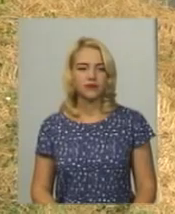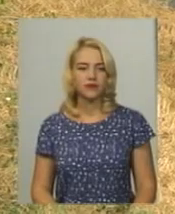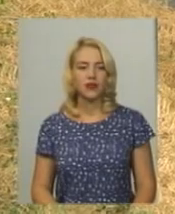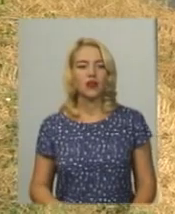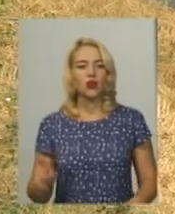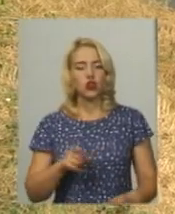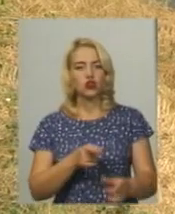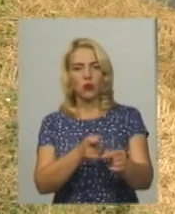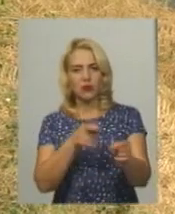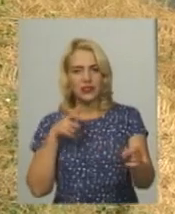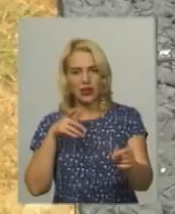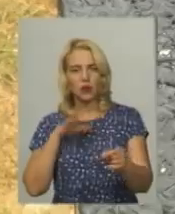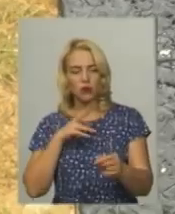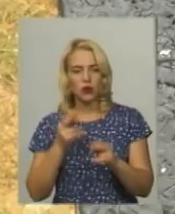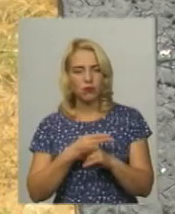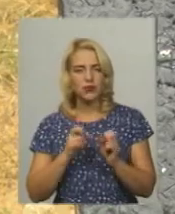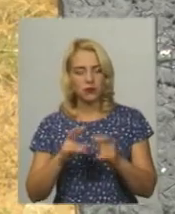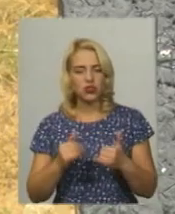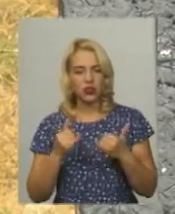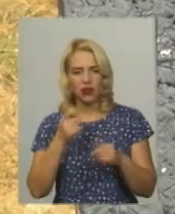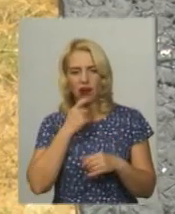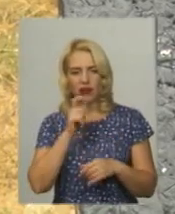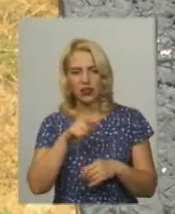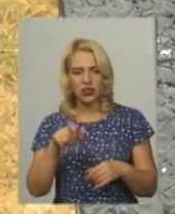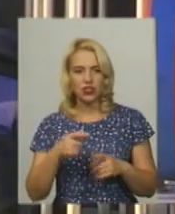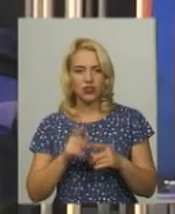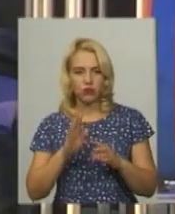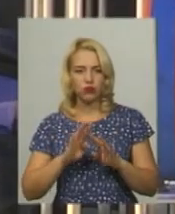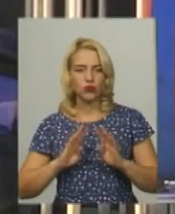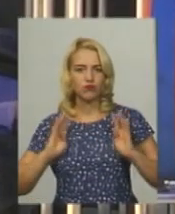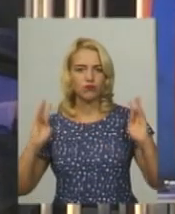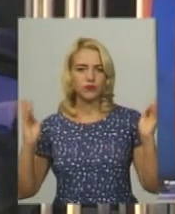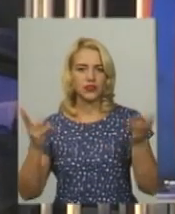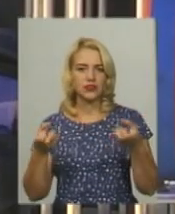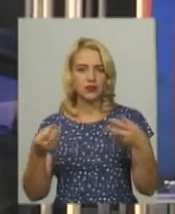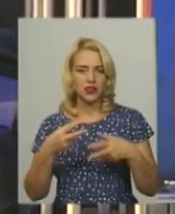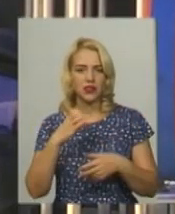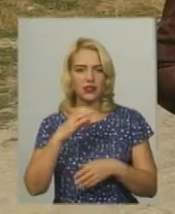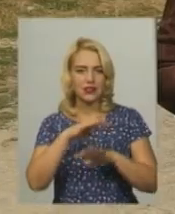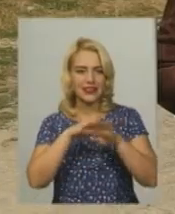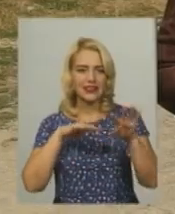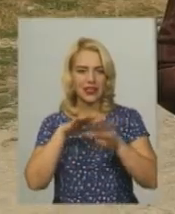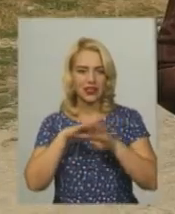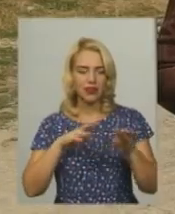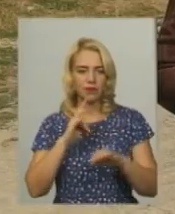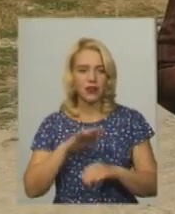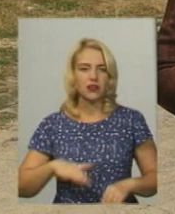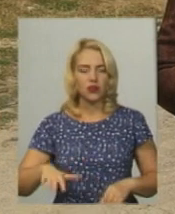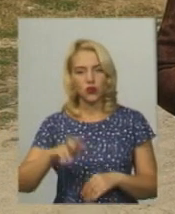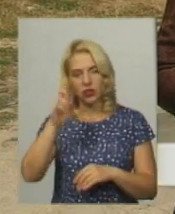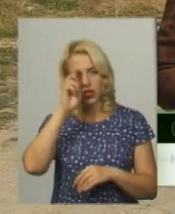Щоби стрільби з лука були безпечними і для глядачів, містечко до завтра обнесуть кевларовою сіткою, каже Юрій Трофімов. На території